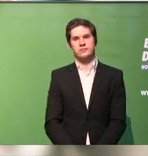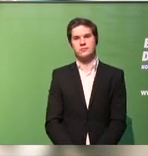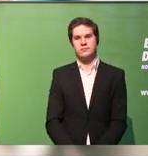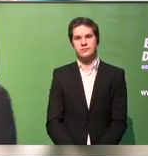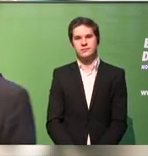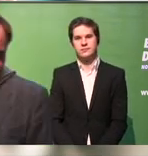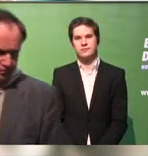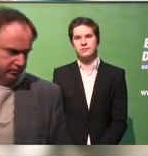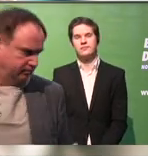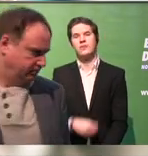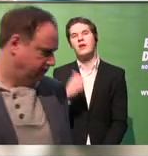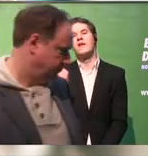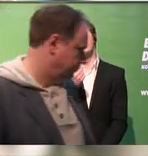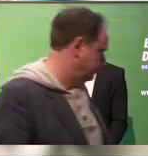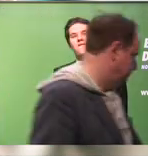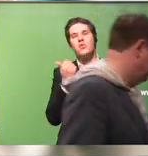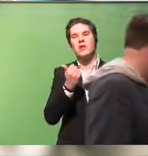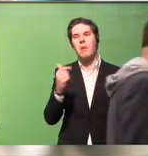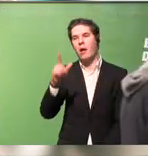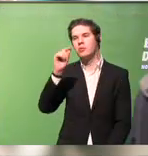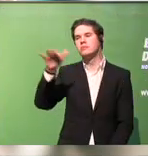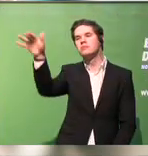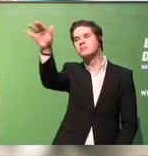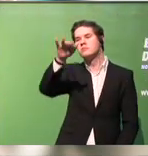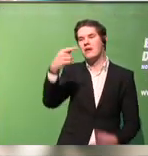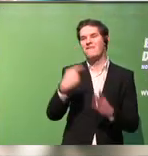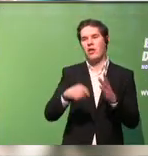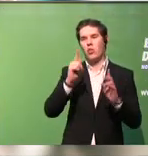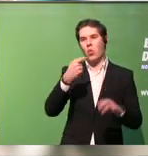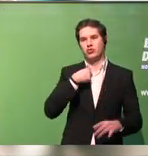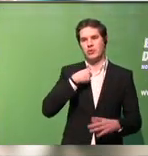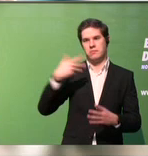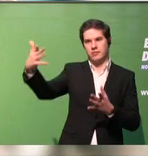Wunderbar, da hinten bräuchte es noch Stimmeneinsammlungen.